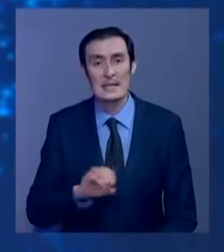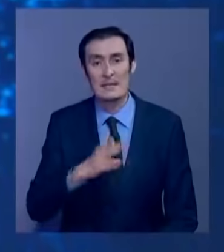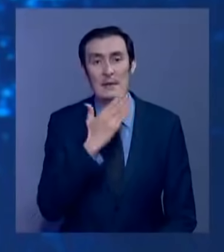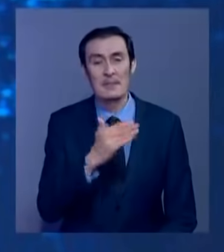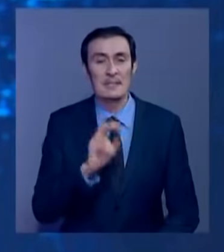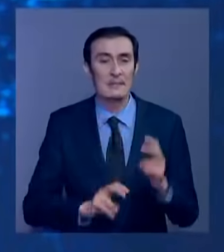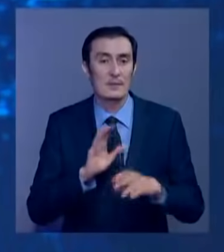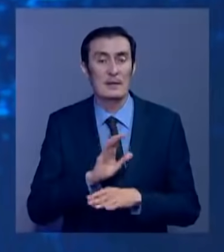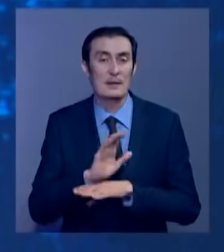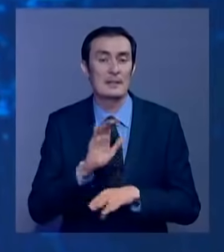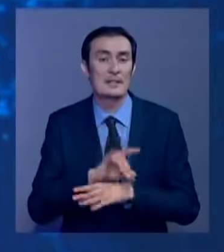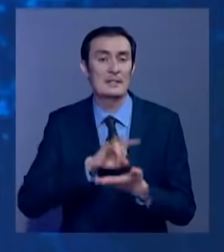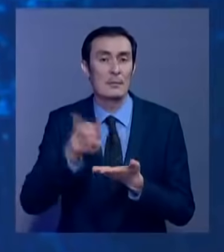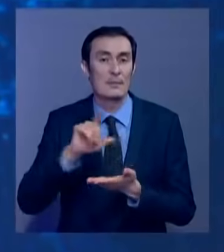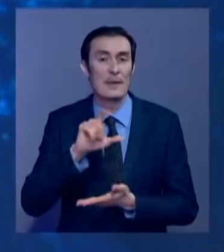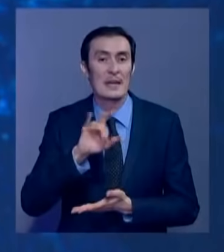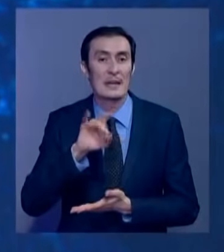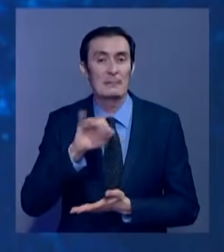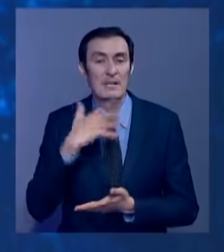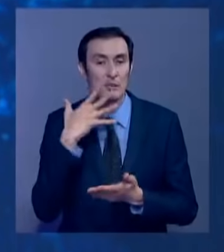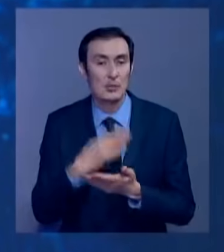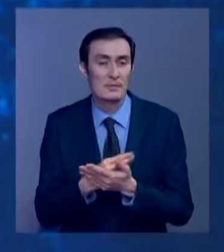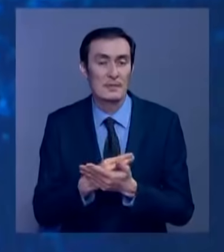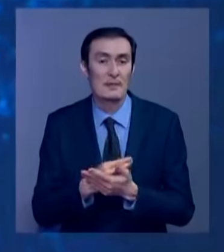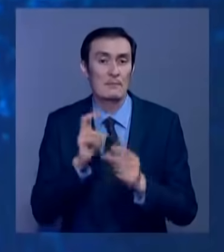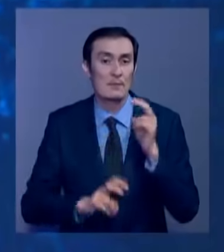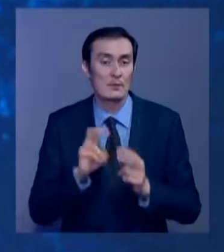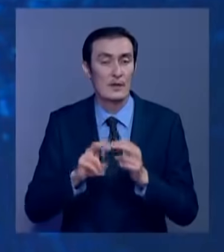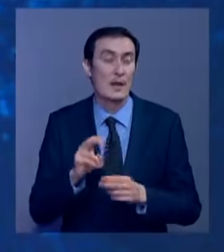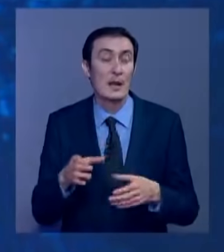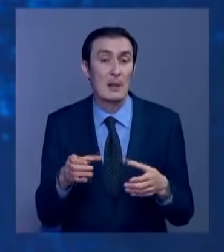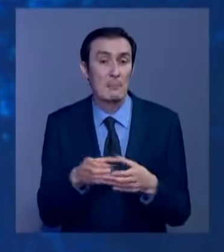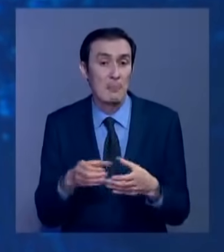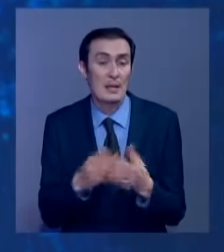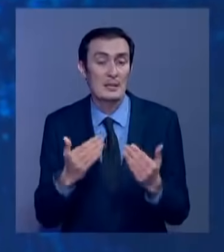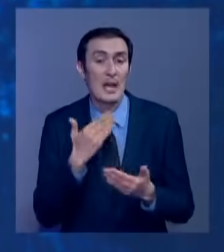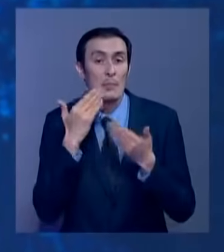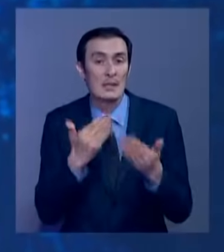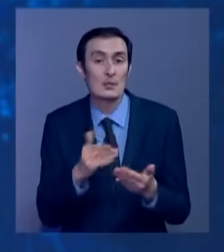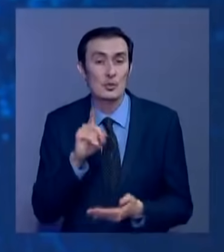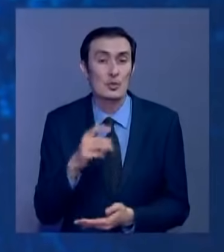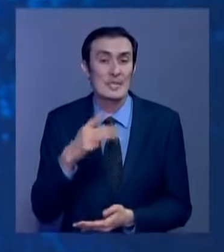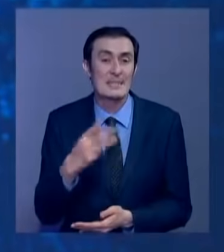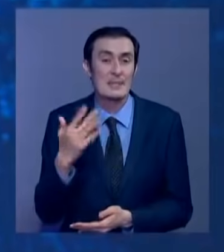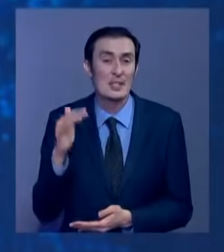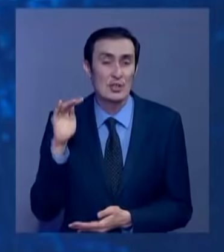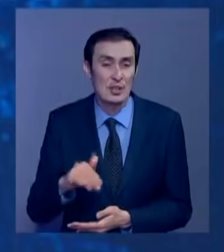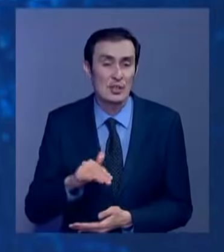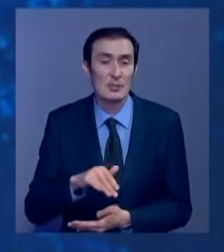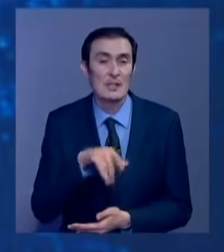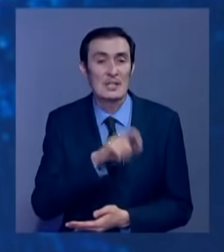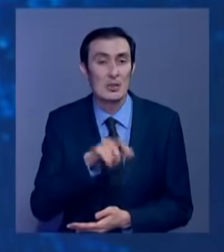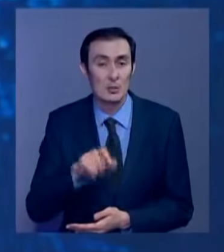Европейский производитель самолетов Airbus ставит под вопрос собственное выживание. Руководство авиаконцерна обратилось к 135